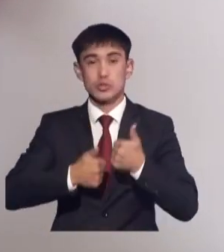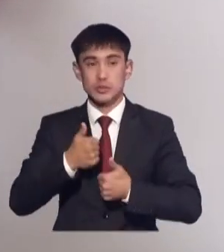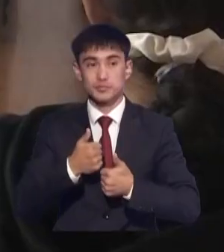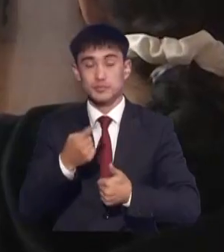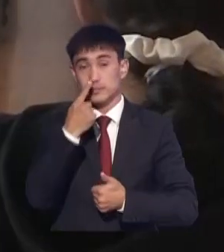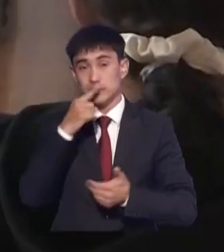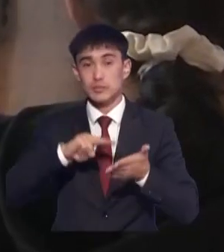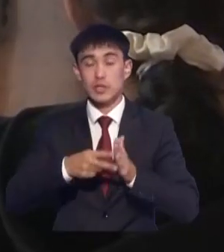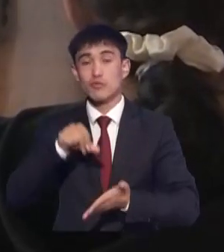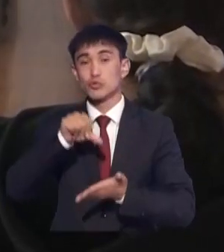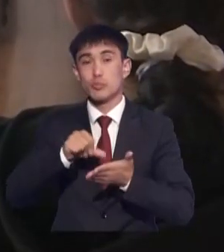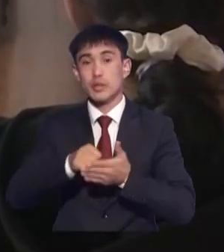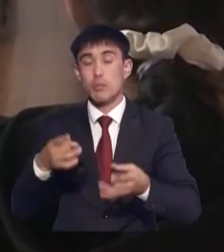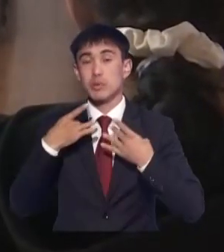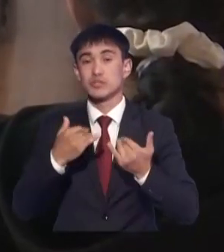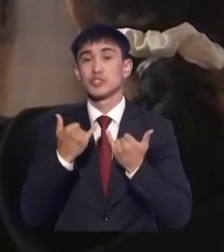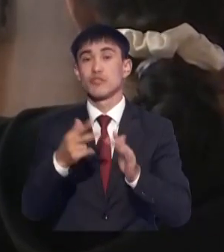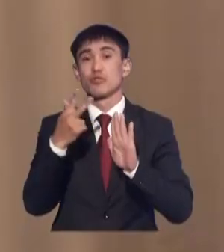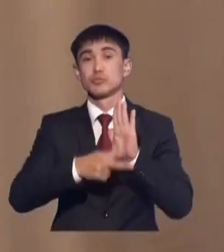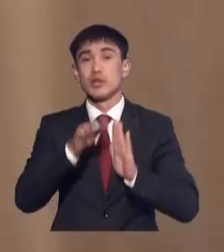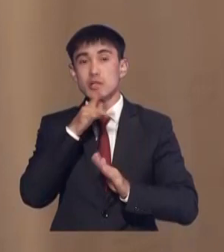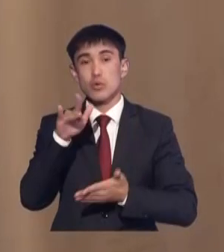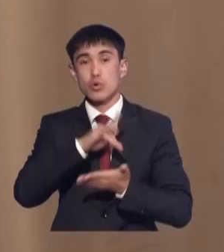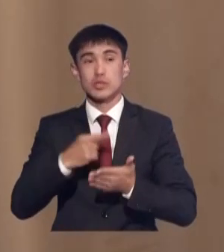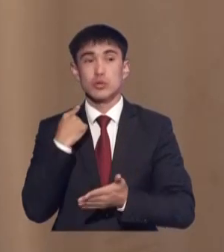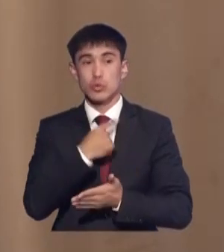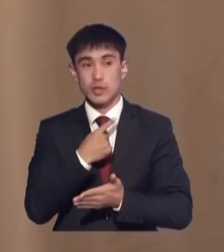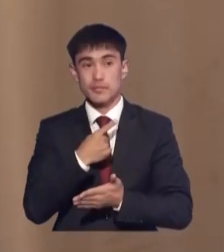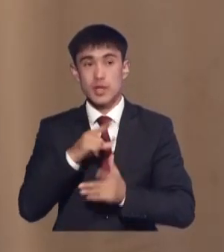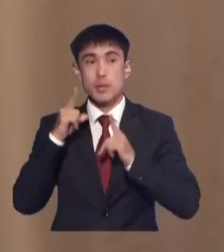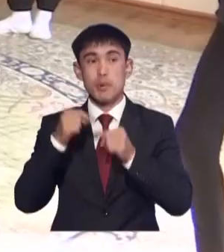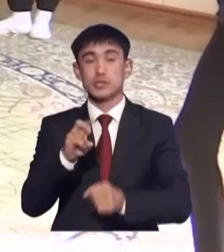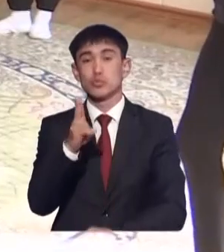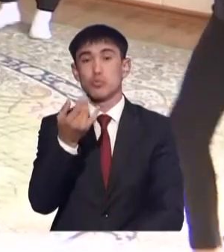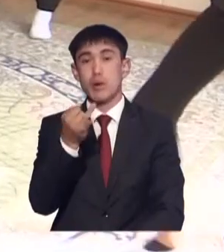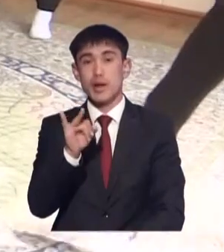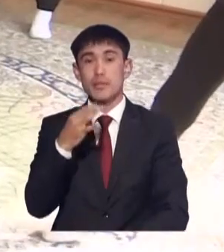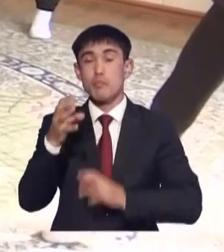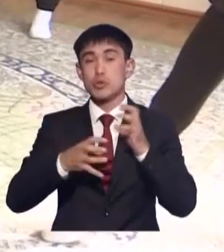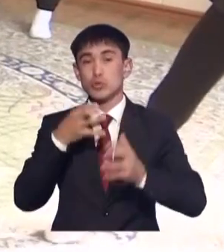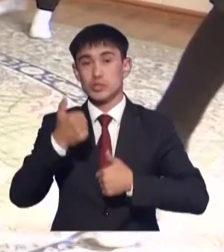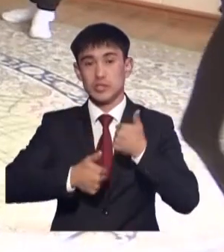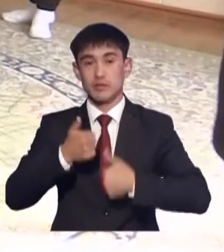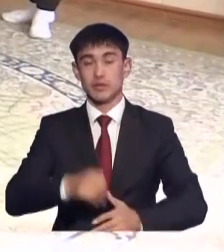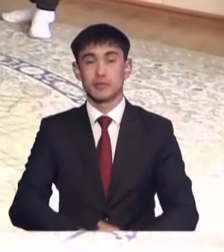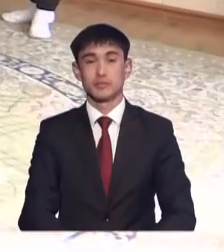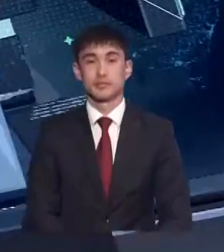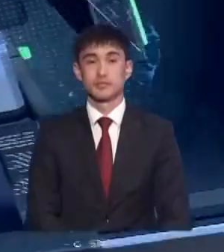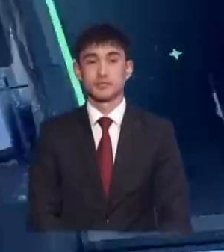В ближайших планах – выступления на празднике в честь 80-летия города Талдыкурган и поездка в Дубай на международные соревнования.